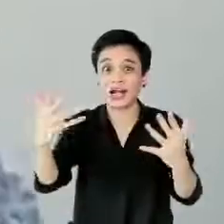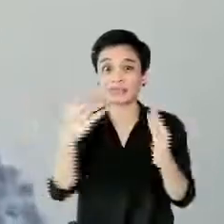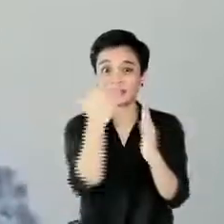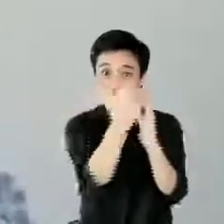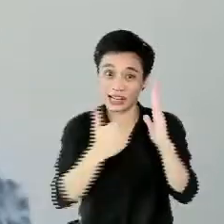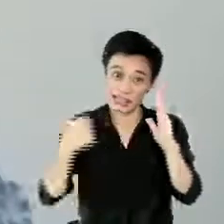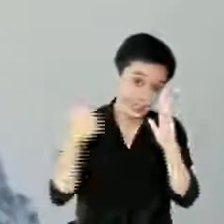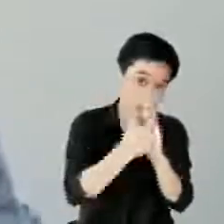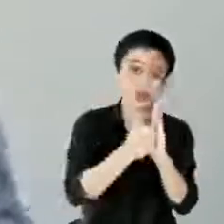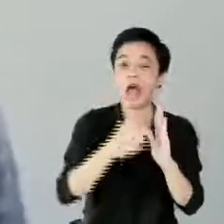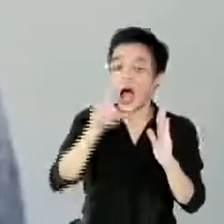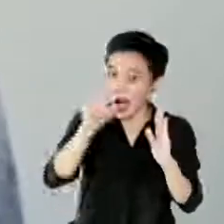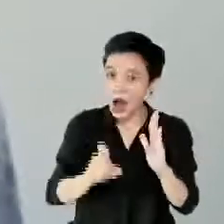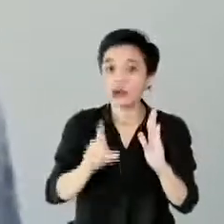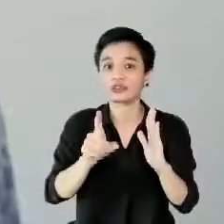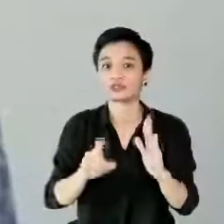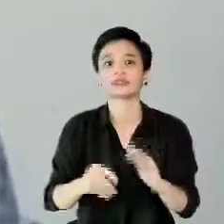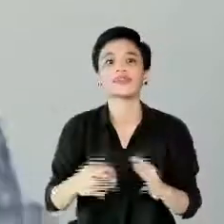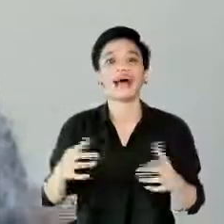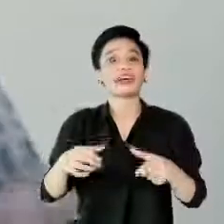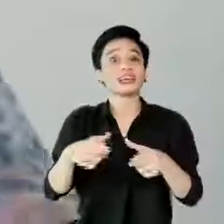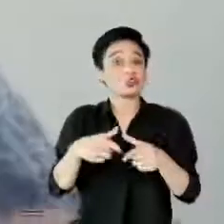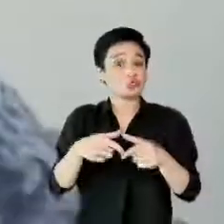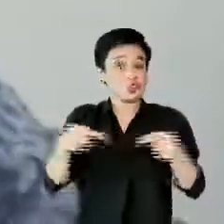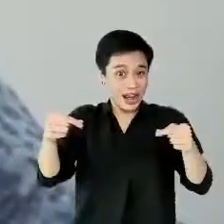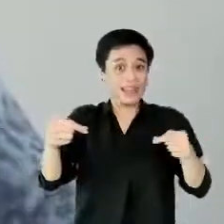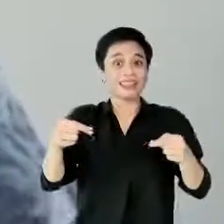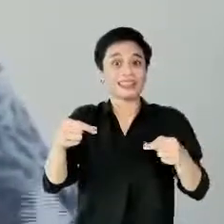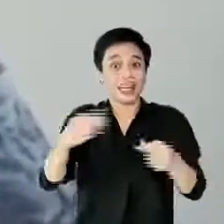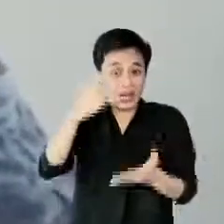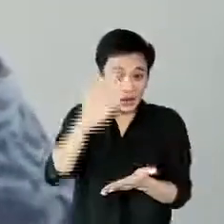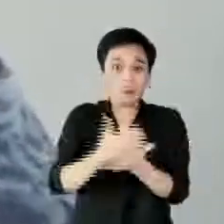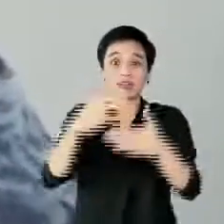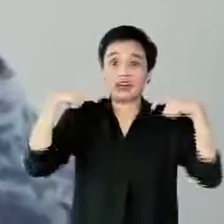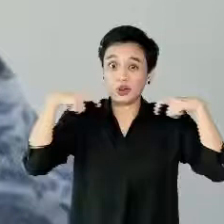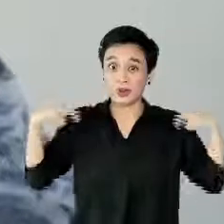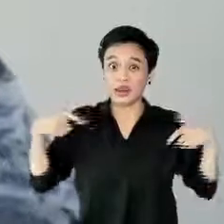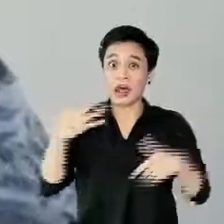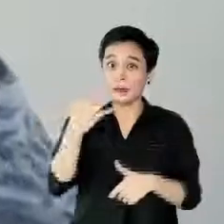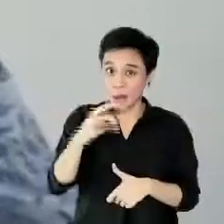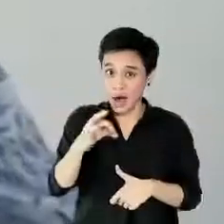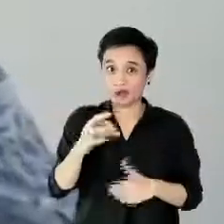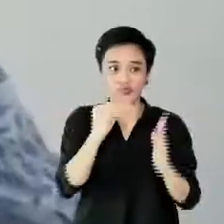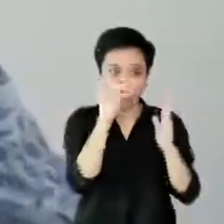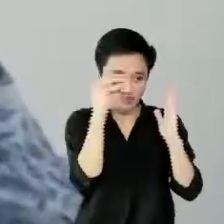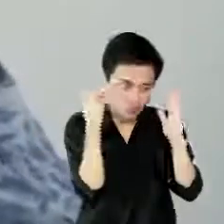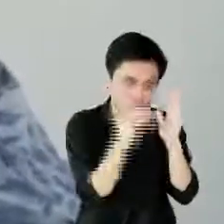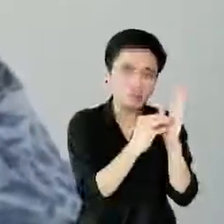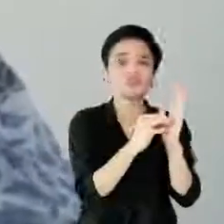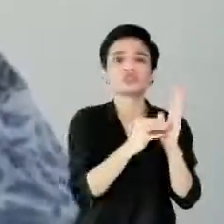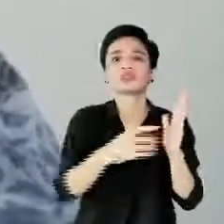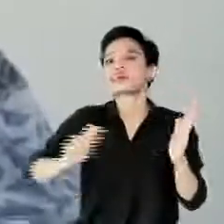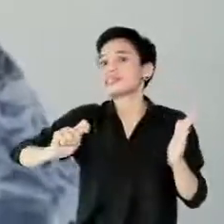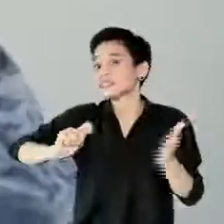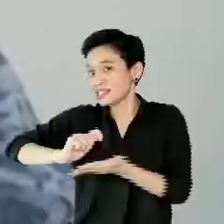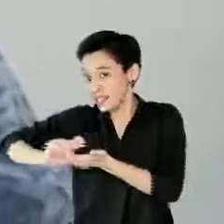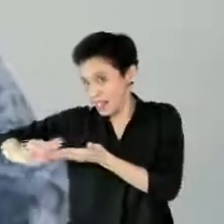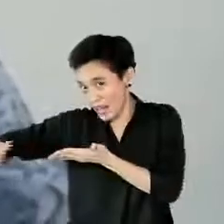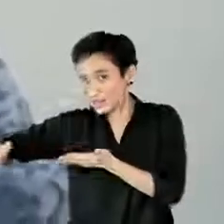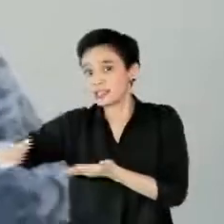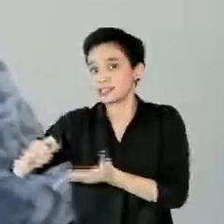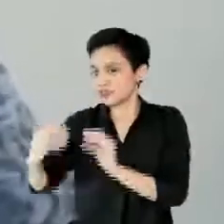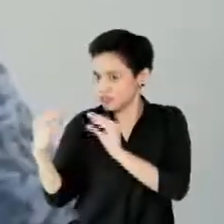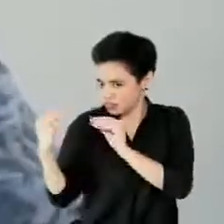umum namun dalam SK gubernur yang baru kita wajibkan untuk dan sekjennya sudah tidak cuma